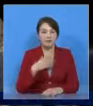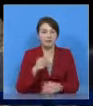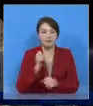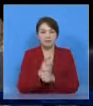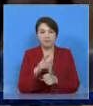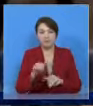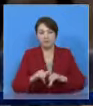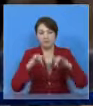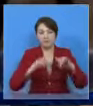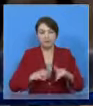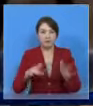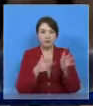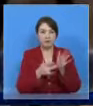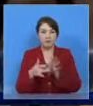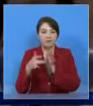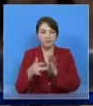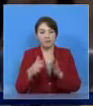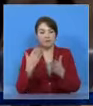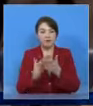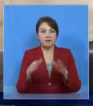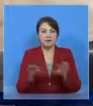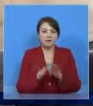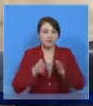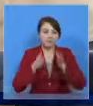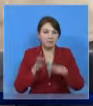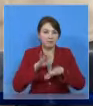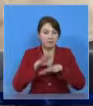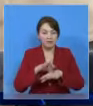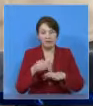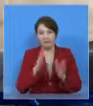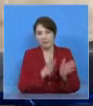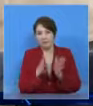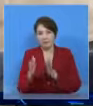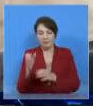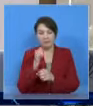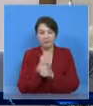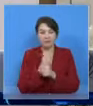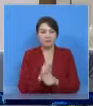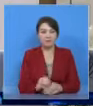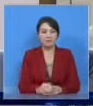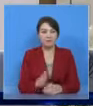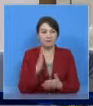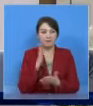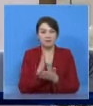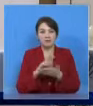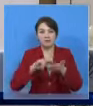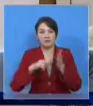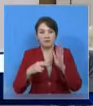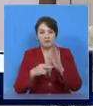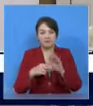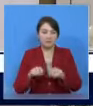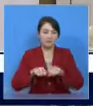являются развитие большого туристического потенциала и в этом направлении проводится поэтапная работа есть планы